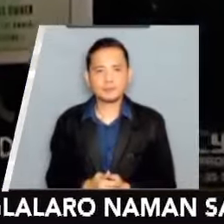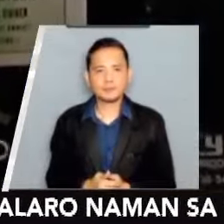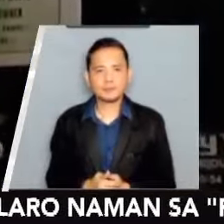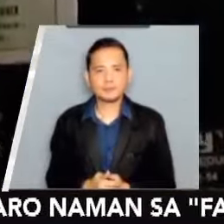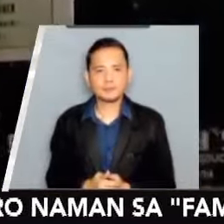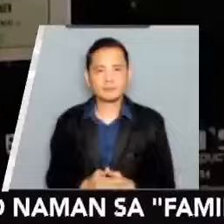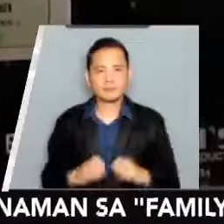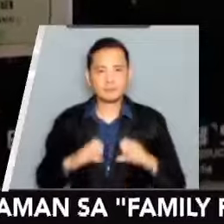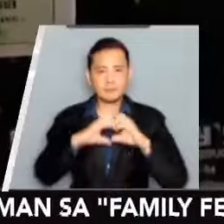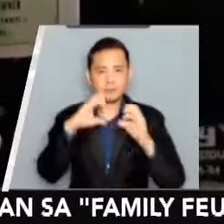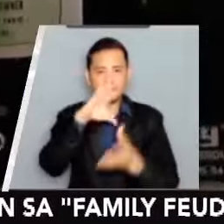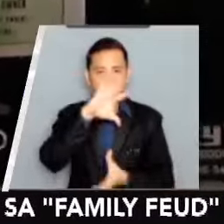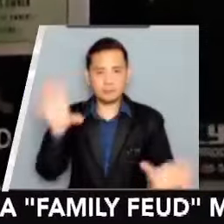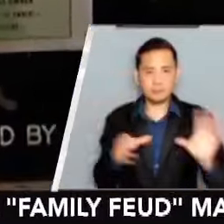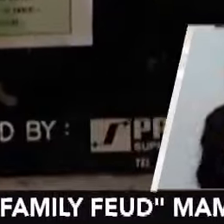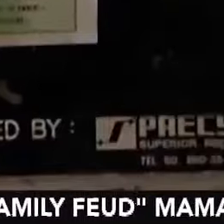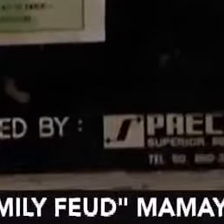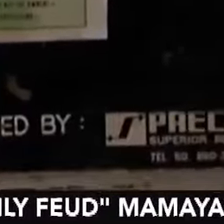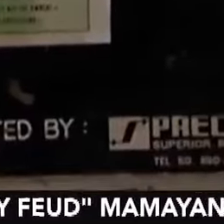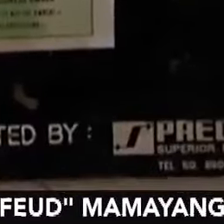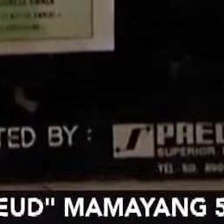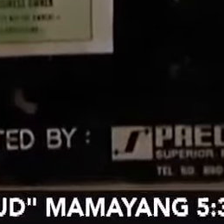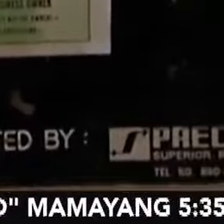nagbabalita para sa GMA Integrated News.